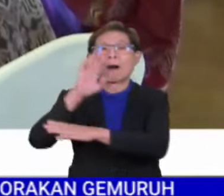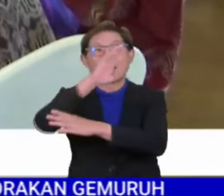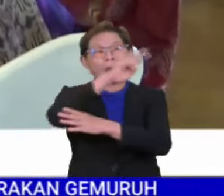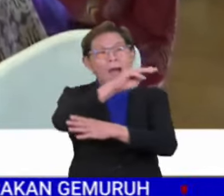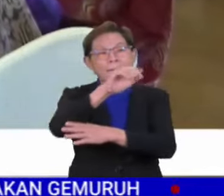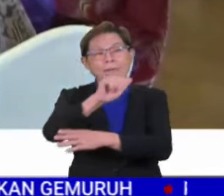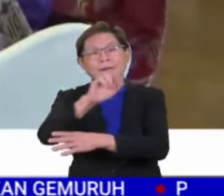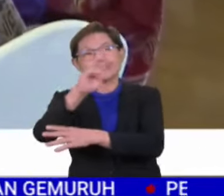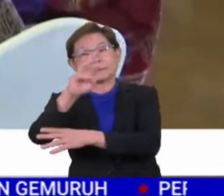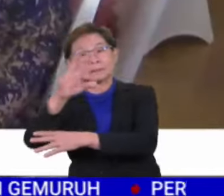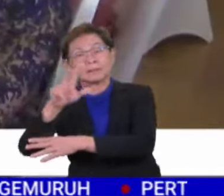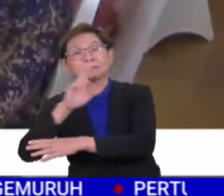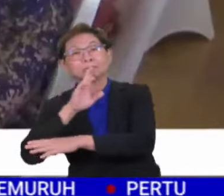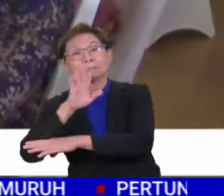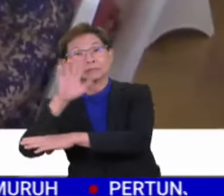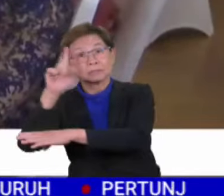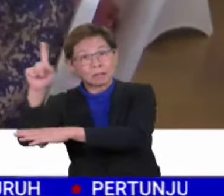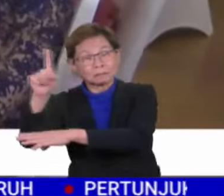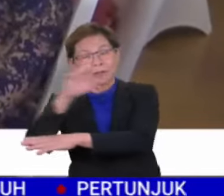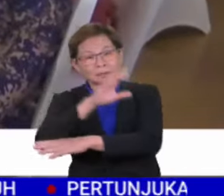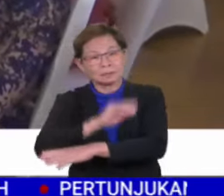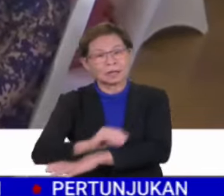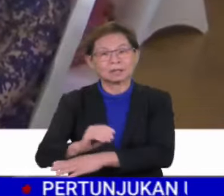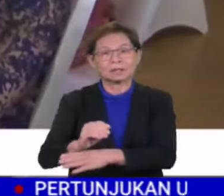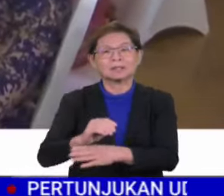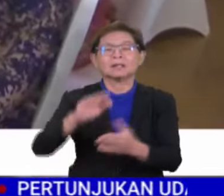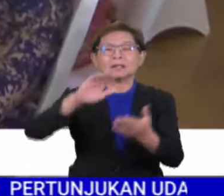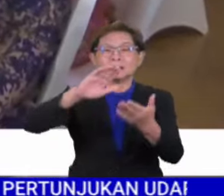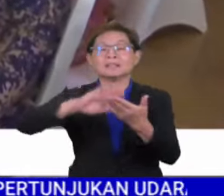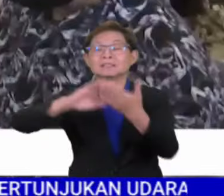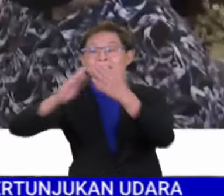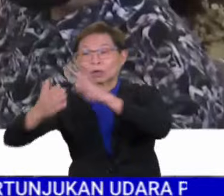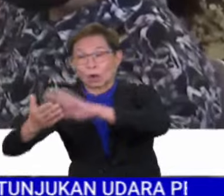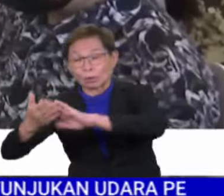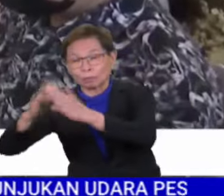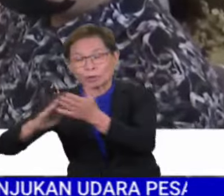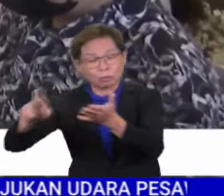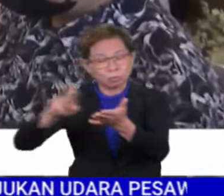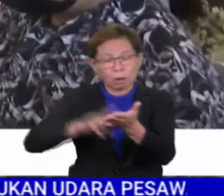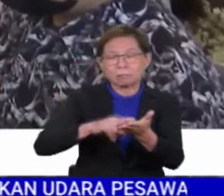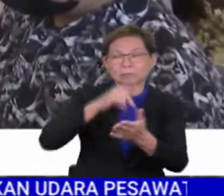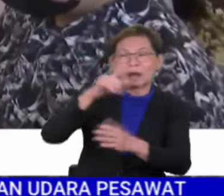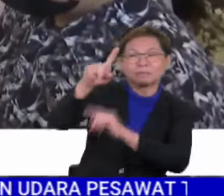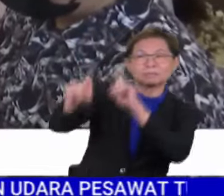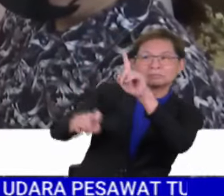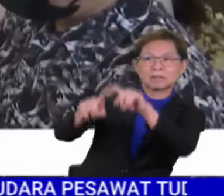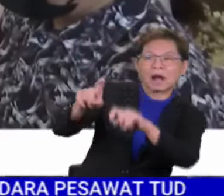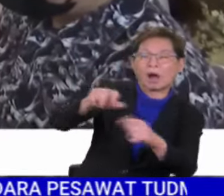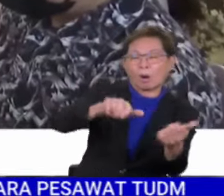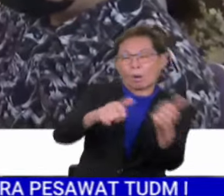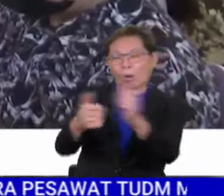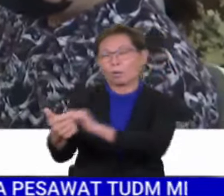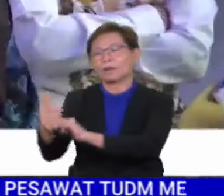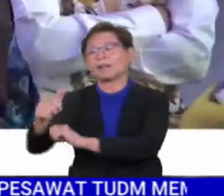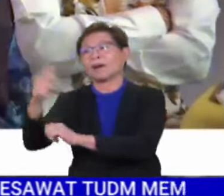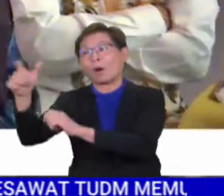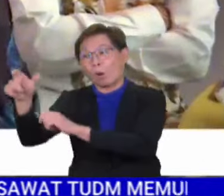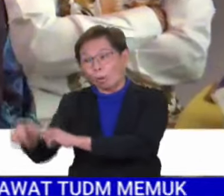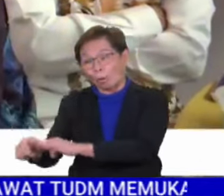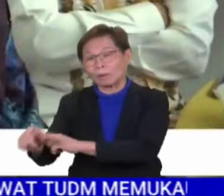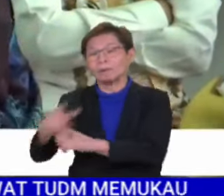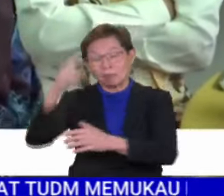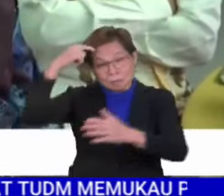Malaysia 1963 serta Inter-Committee Report tidak terus dipersoal oleh mana-mana pihak.